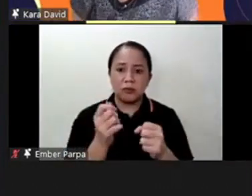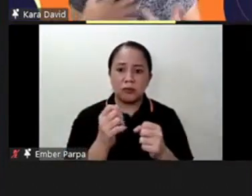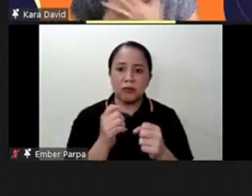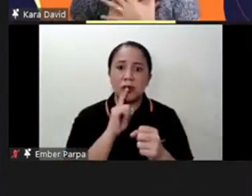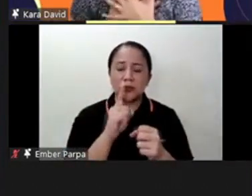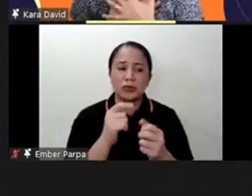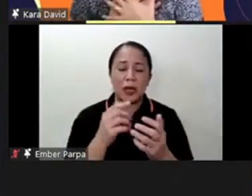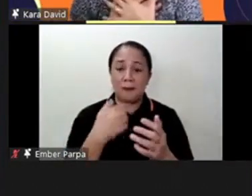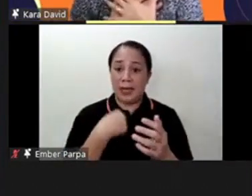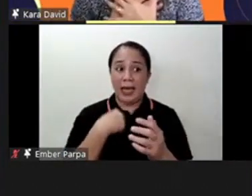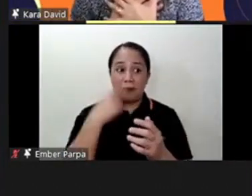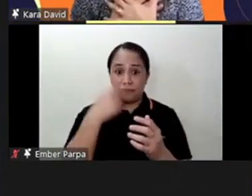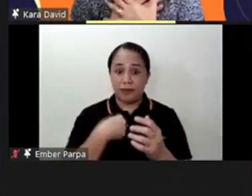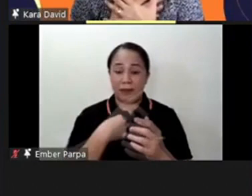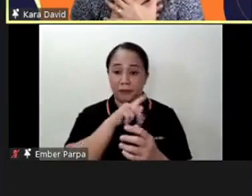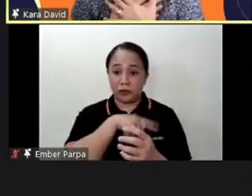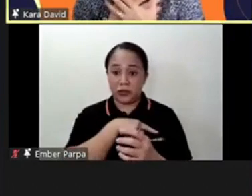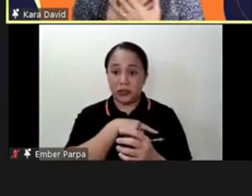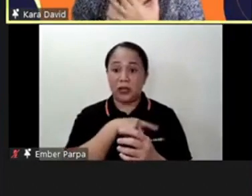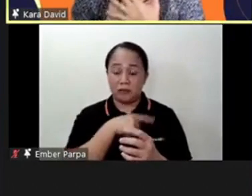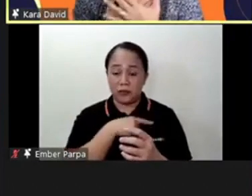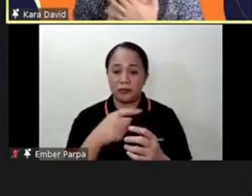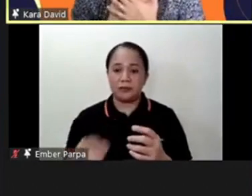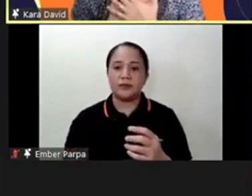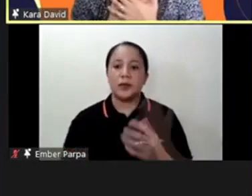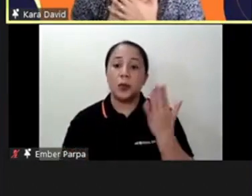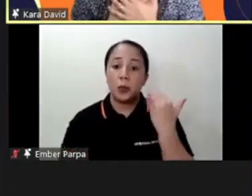I mean, ako personally, I know this because